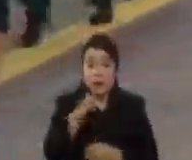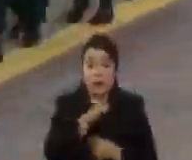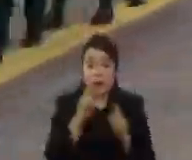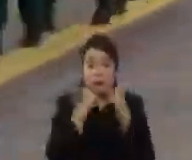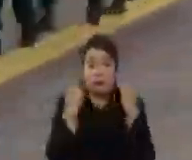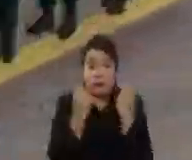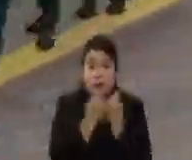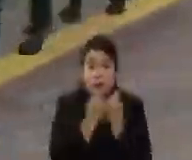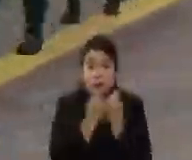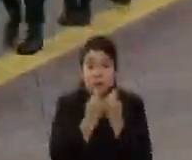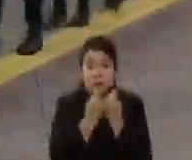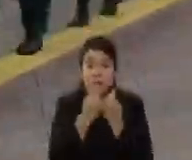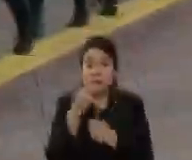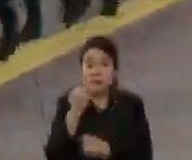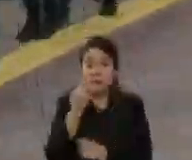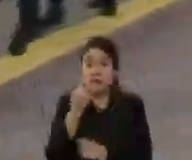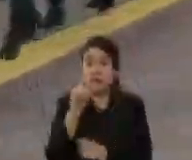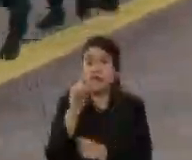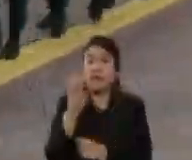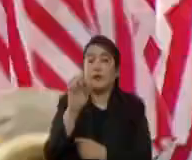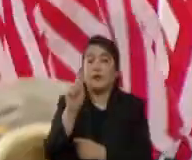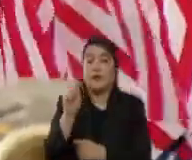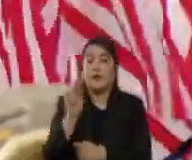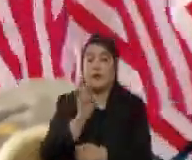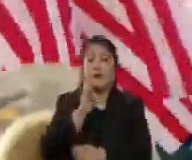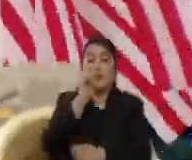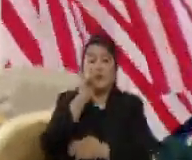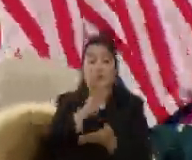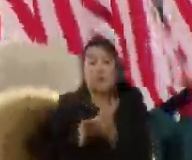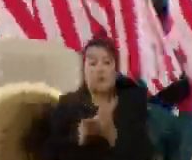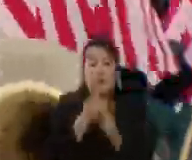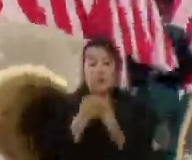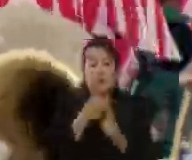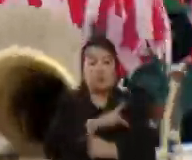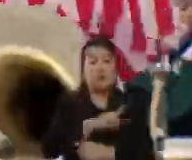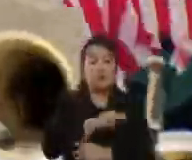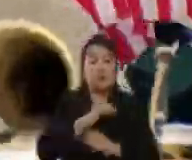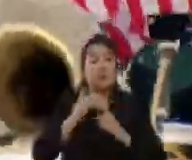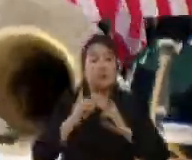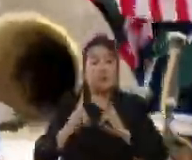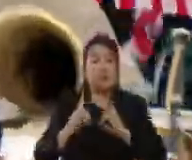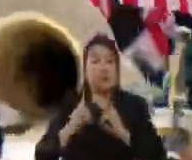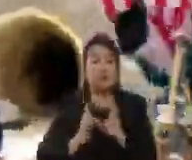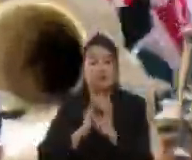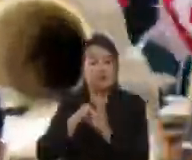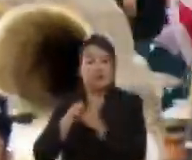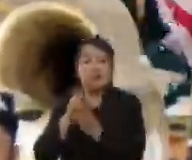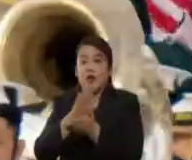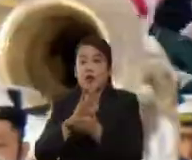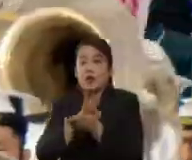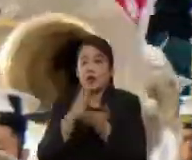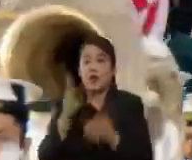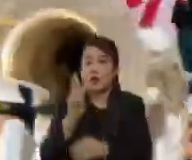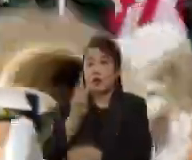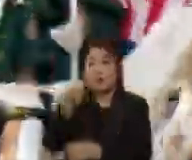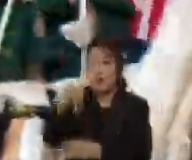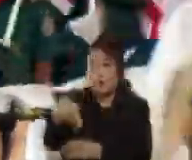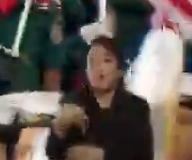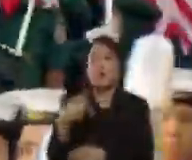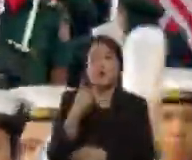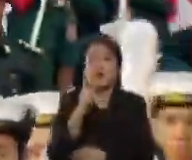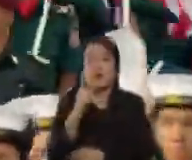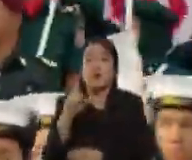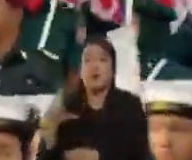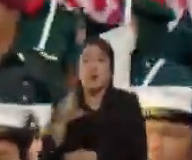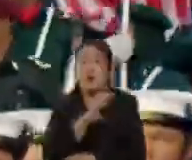pasukan beruniform kadet remaja sekolah diselaraskan oleh Kementerian Pendidikan melibatkan penyertaan pelajar-pelajar sekolah wilayah Persekutuan Kuala